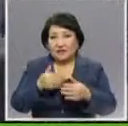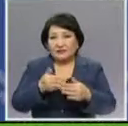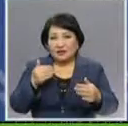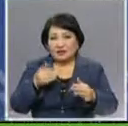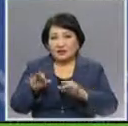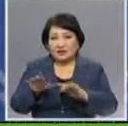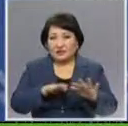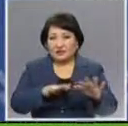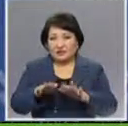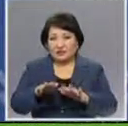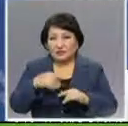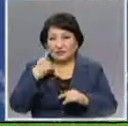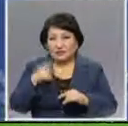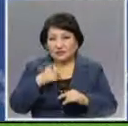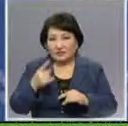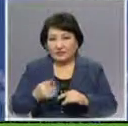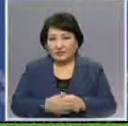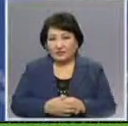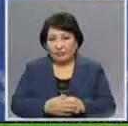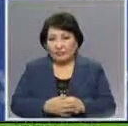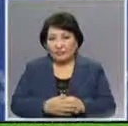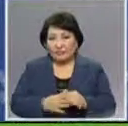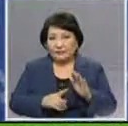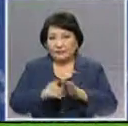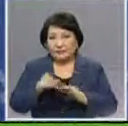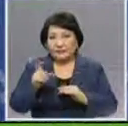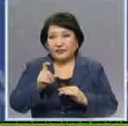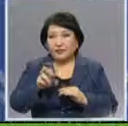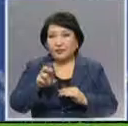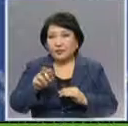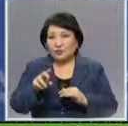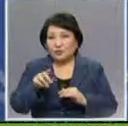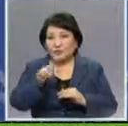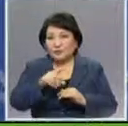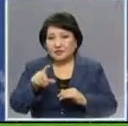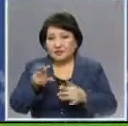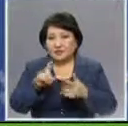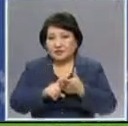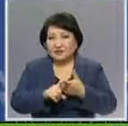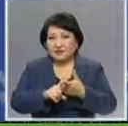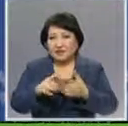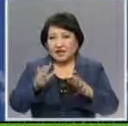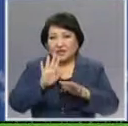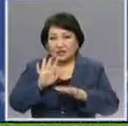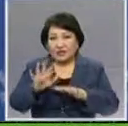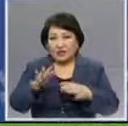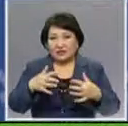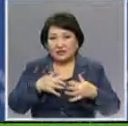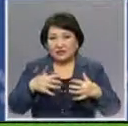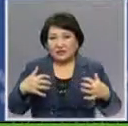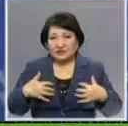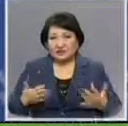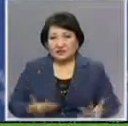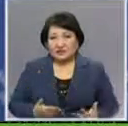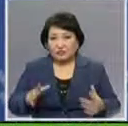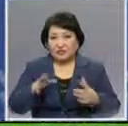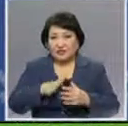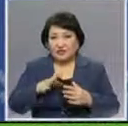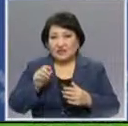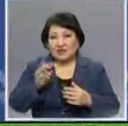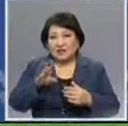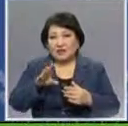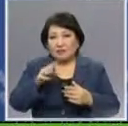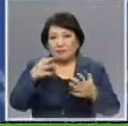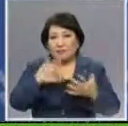етті. Источником заражения является... Эбола безгегін жұқтырған жабай аңдар болып табылады. Олар жарғанат, маймылдар, кіпішешенің бір